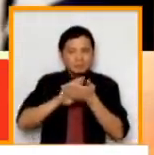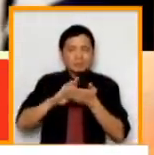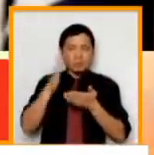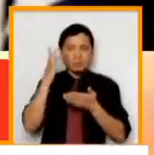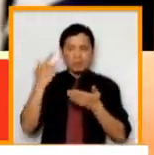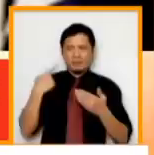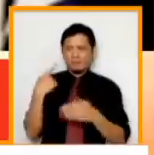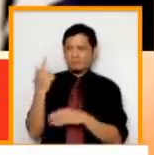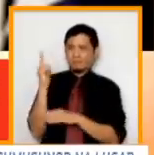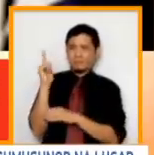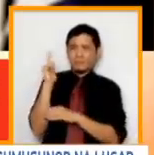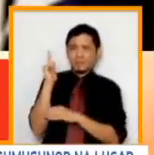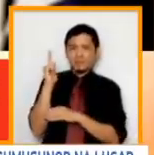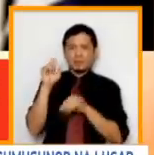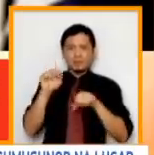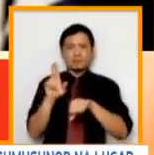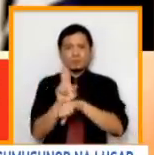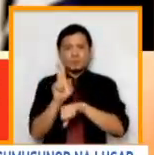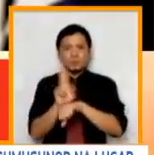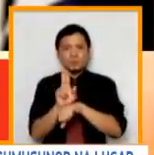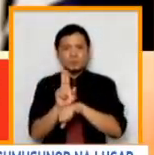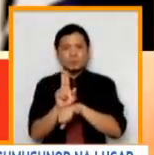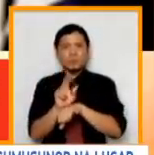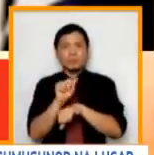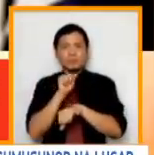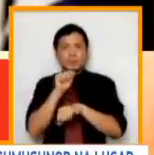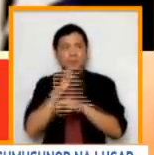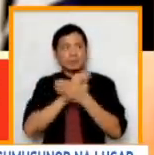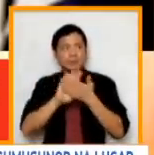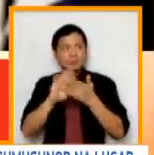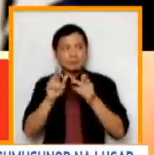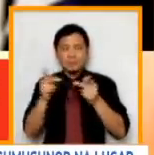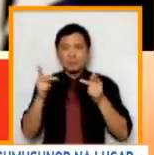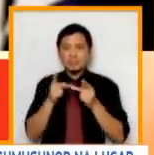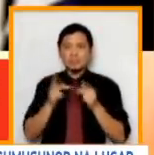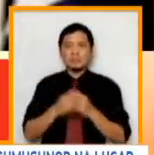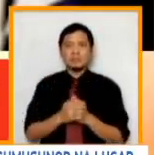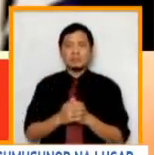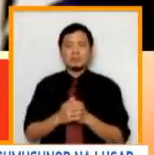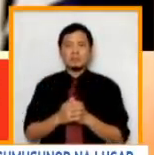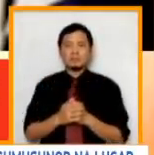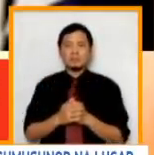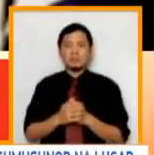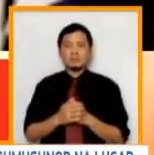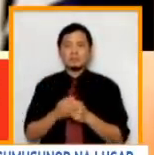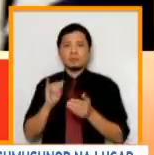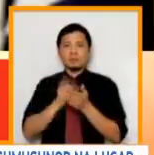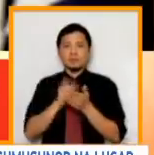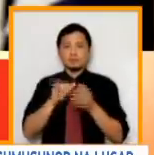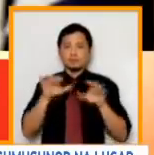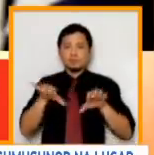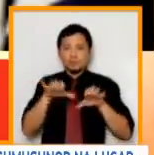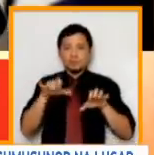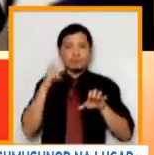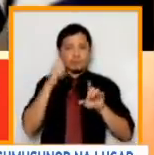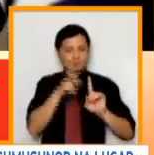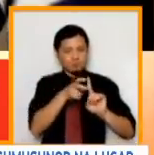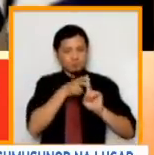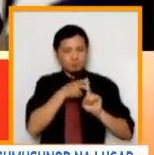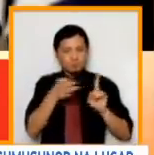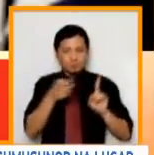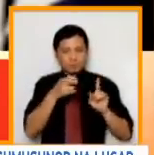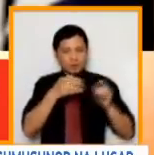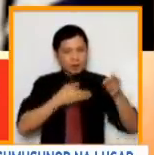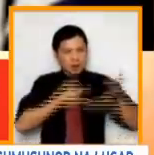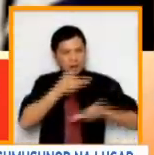gamitin sa hindi maganda sa anumang pagkakataon. Kaya nga, yun ang ating tututukan, yung recruitment pa lang. At along the way, ayun